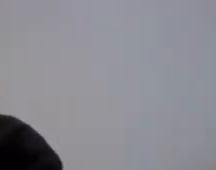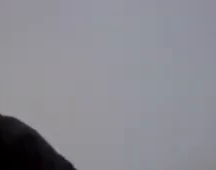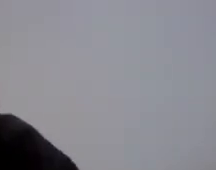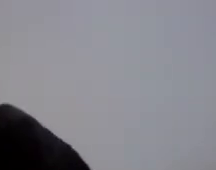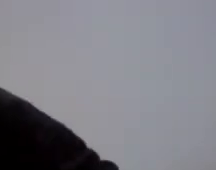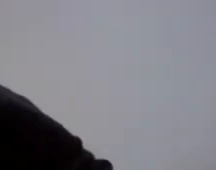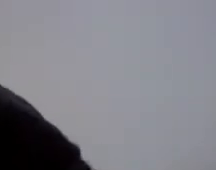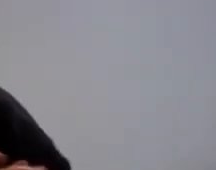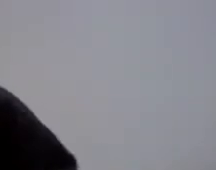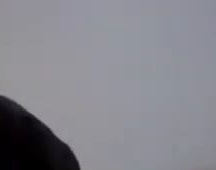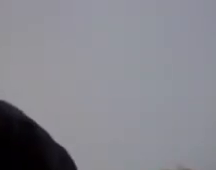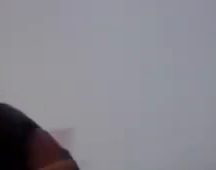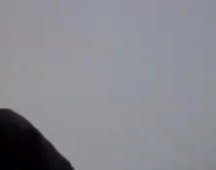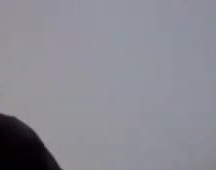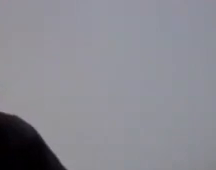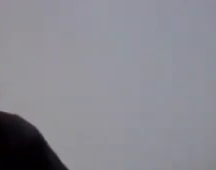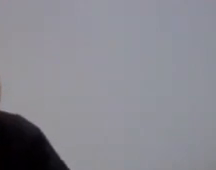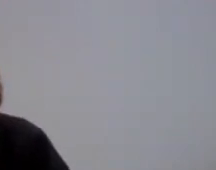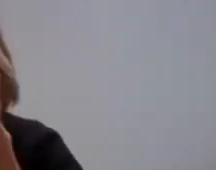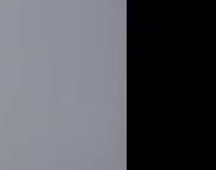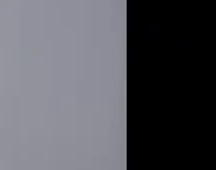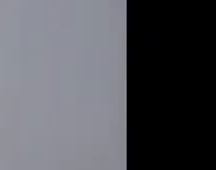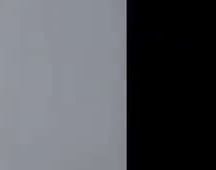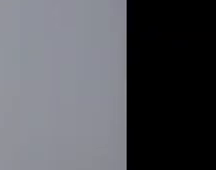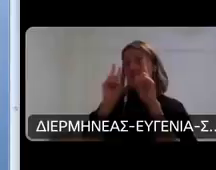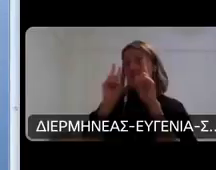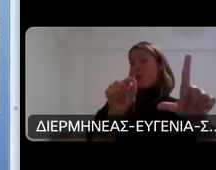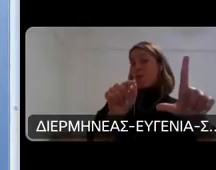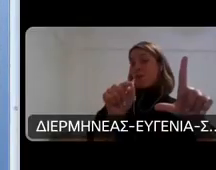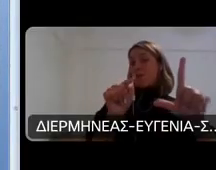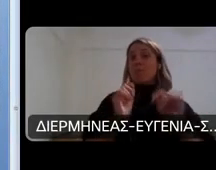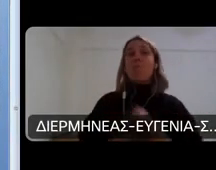Ευχαριστούμε. Βλέπετε την οθόνη.